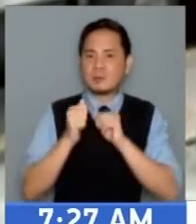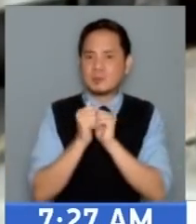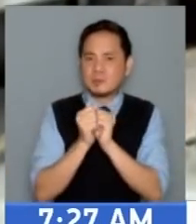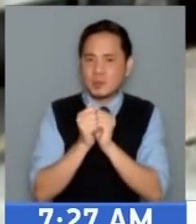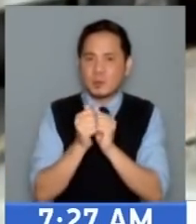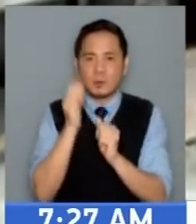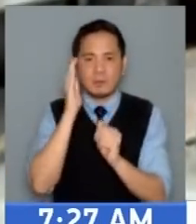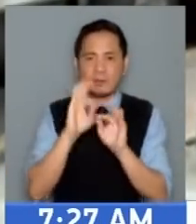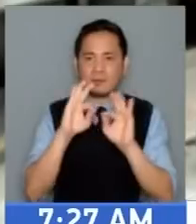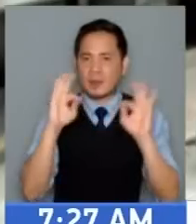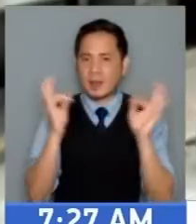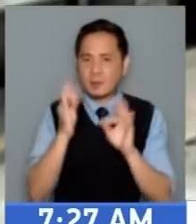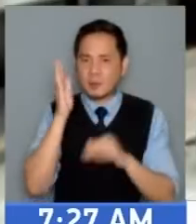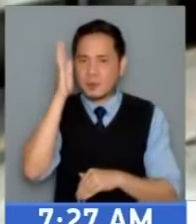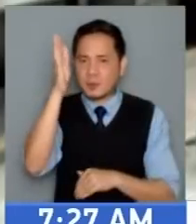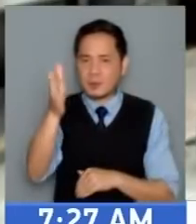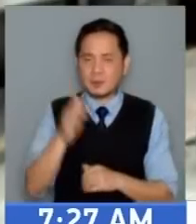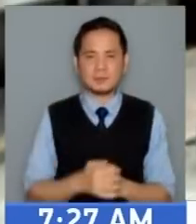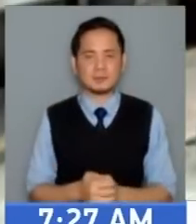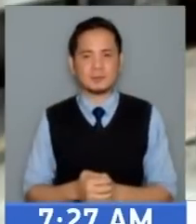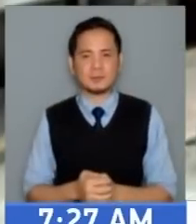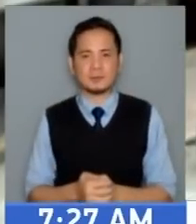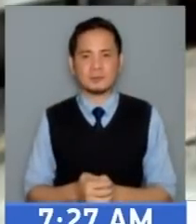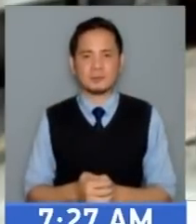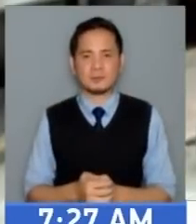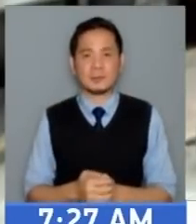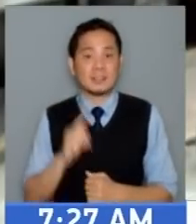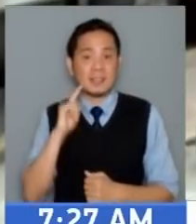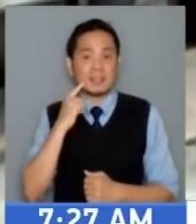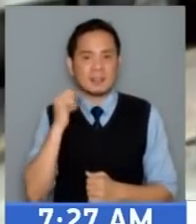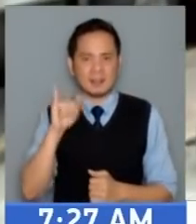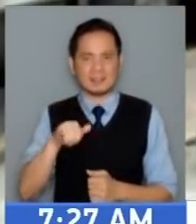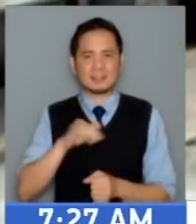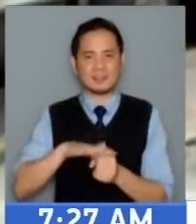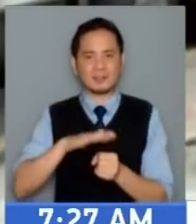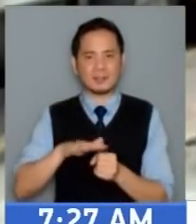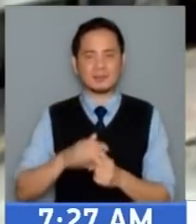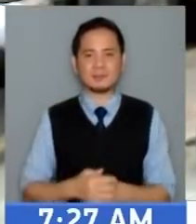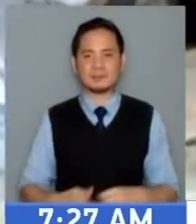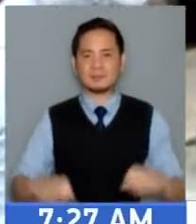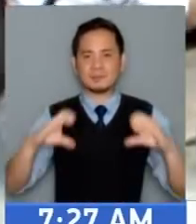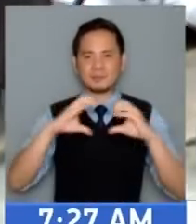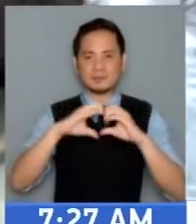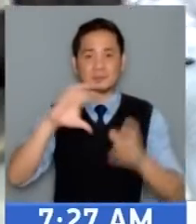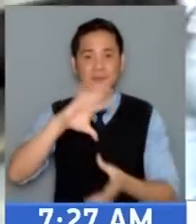Live mula rito sa Maynila, ako si Nico Wahe para sa GMA Integrated News.